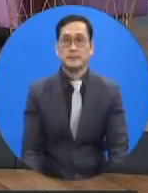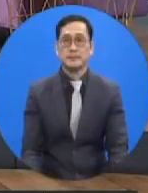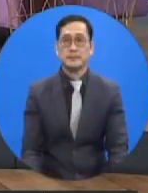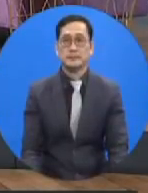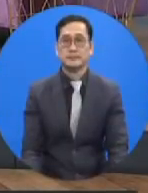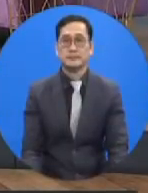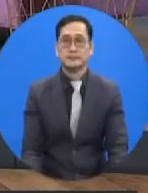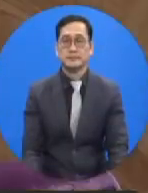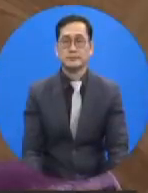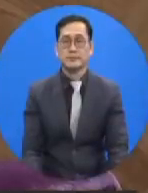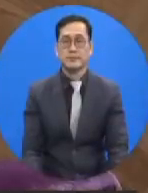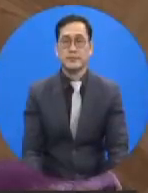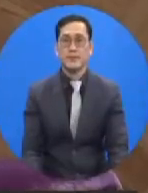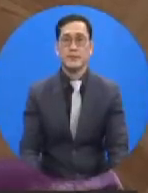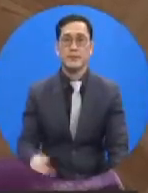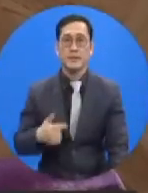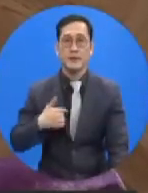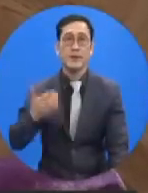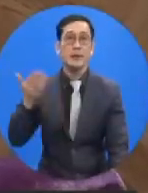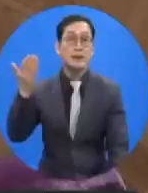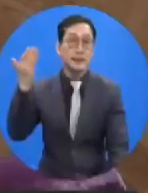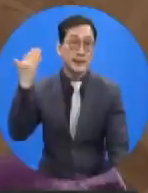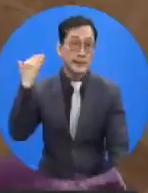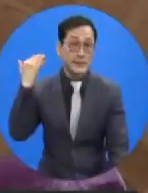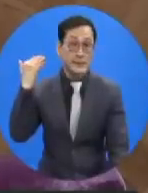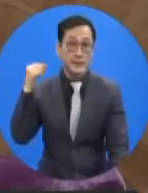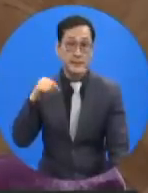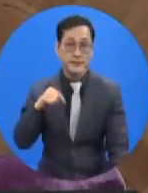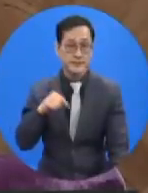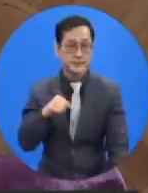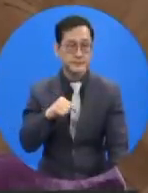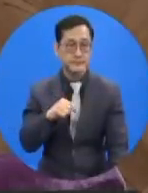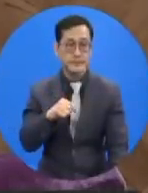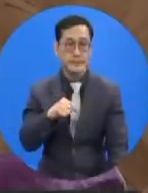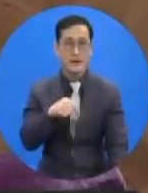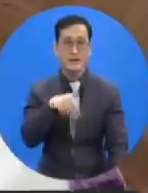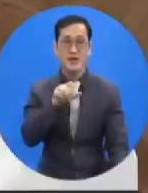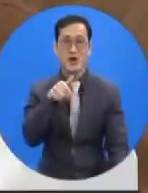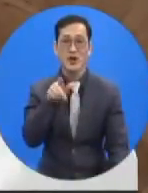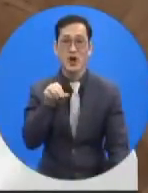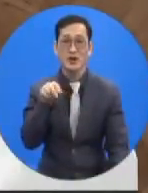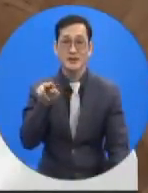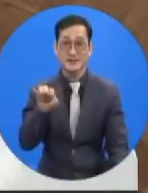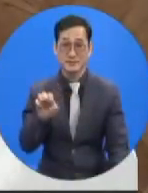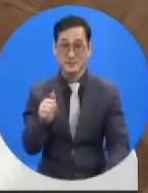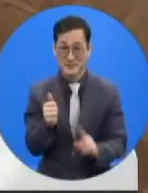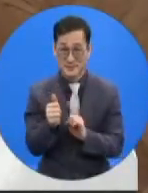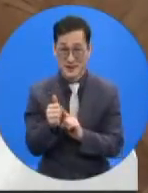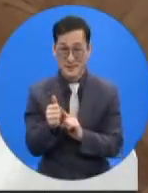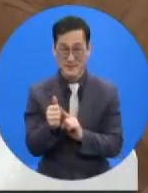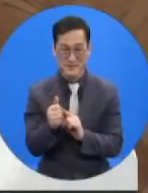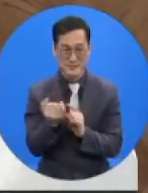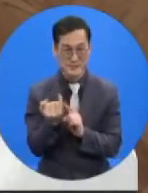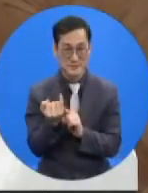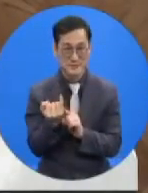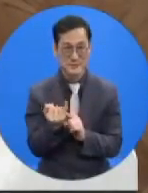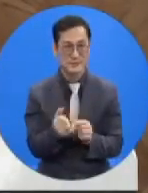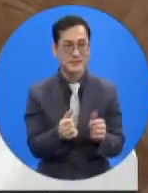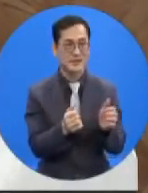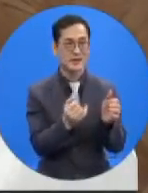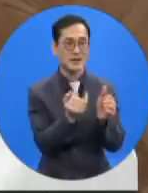저 일이 진행되던 저 지시했다고 하는 정경심 씨가 한때 법무부 장관의 부인이잖아요. 법무부는 뭐 하는